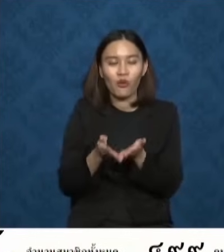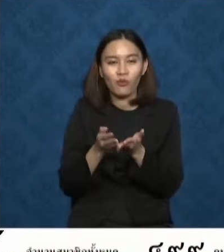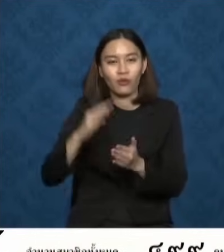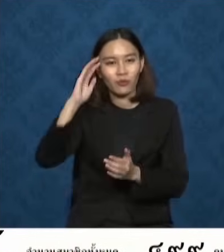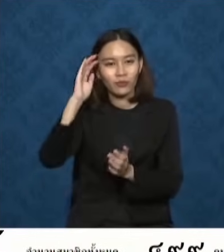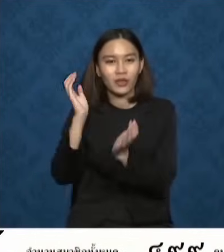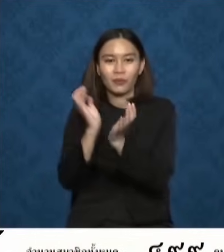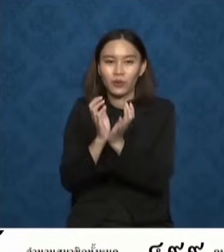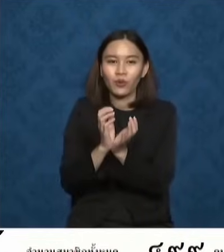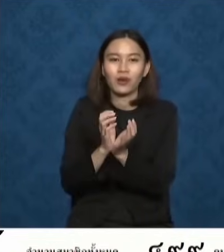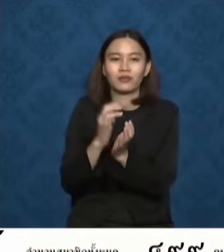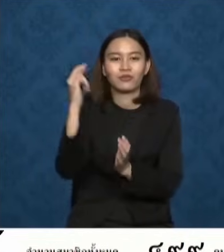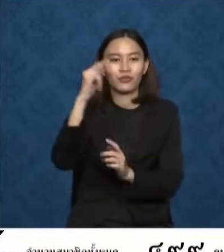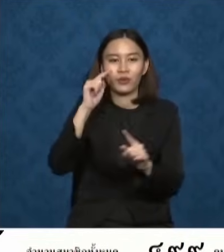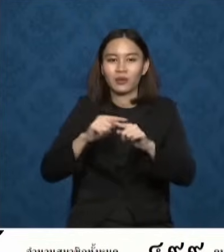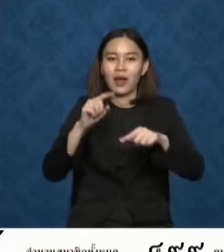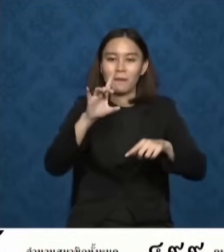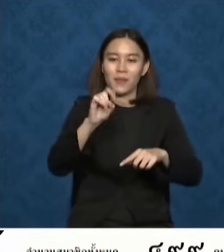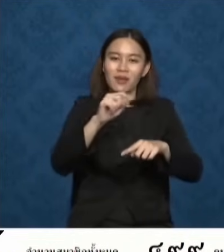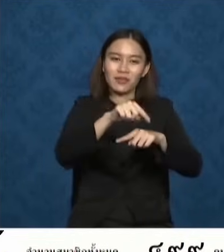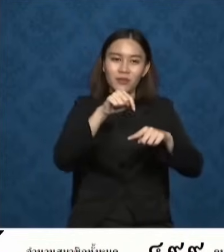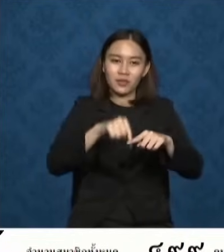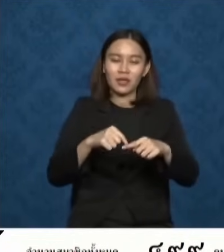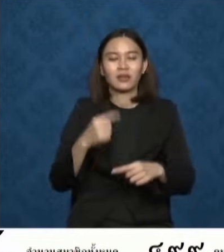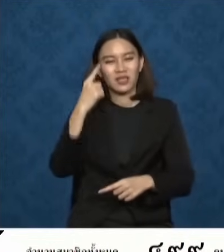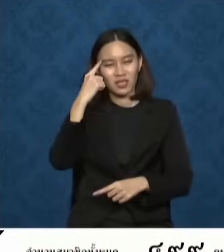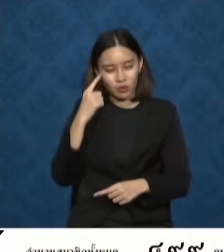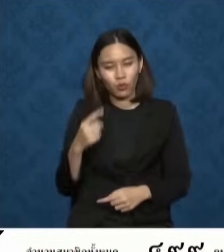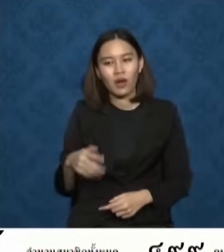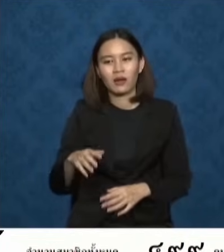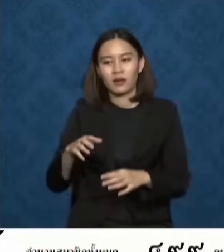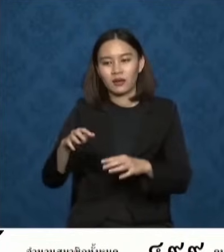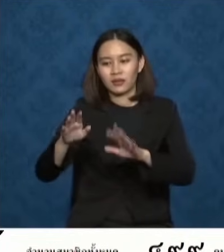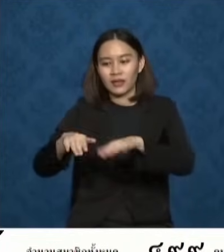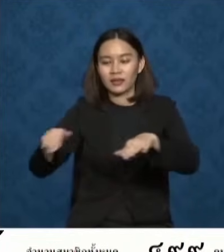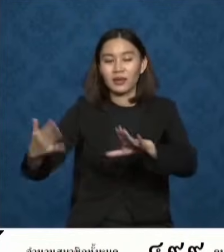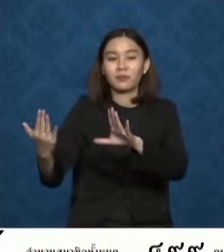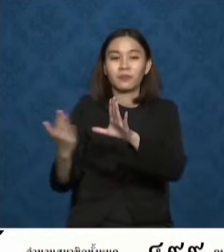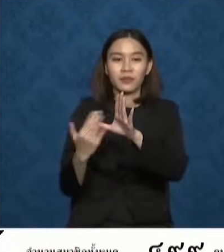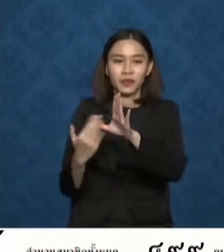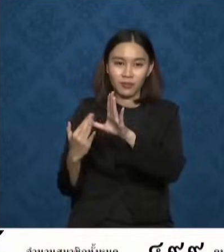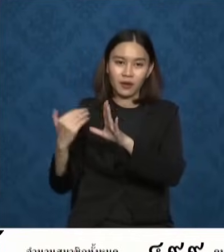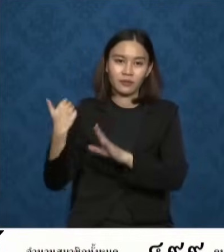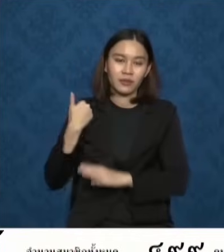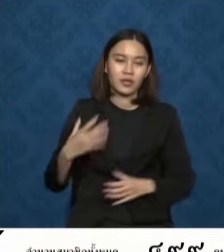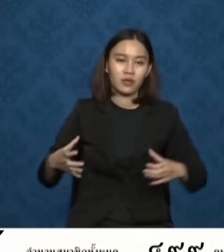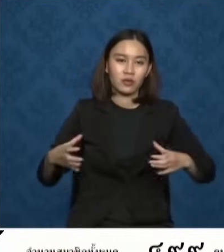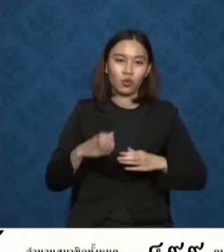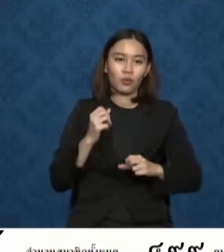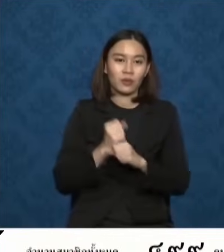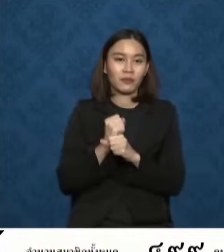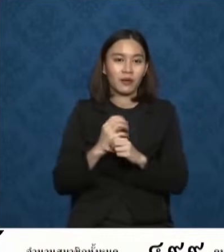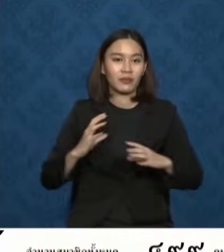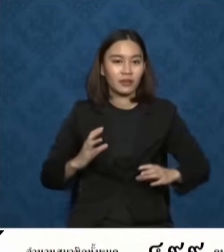วจกำลังจะเพิ่มให้อย่างนี้ผมว่าเด็กมานอกเหนือจากนั้นนี่คณะทำงานสรุปแล้วว่าคนเป็นทหารเก